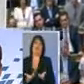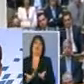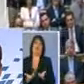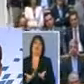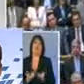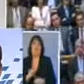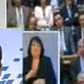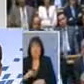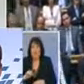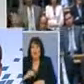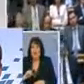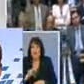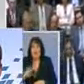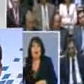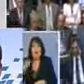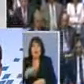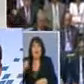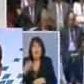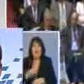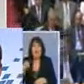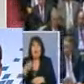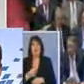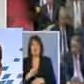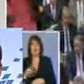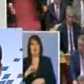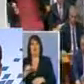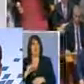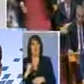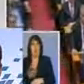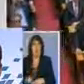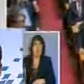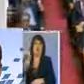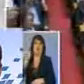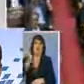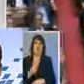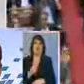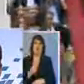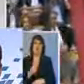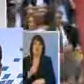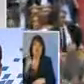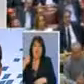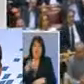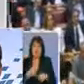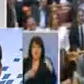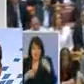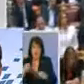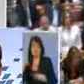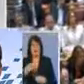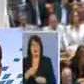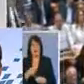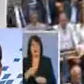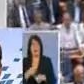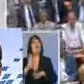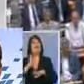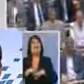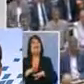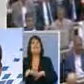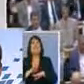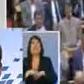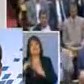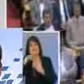άμεσα απαιτητό, με την ενεργοποίηση όλων των διατάξεων που προβλέπει ο νόμος για αναγκαστική εισπράξη, κατασχέσεις μισθών και